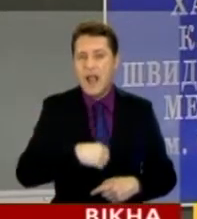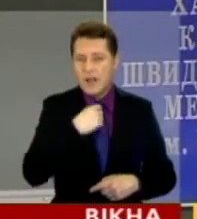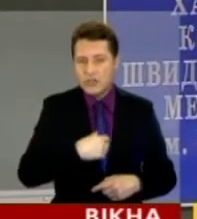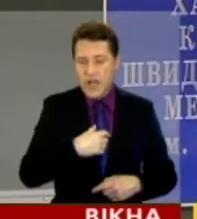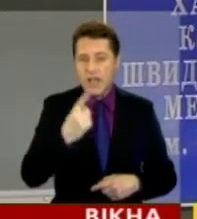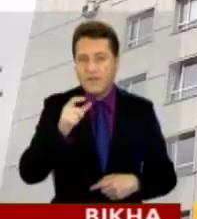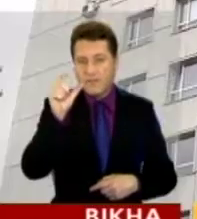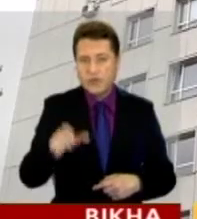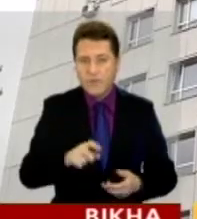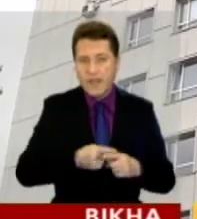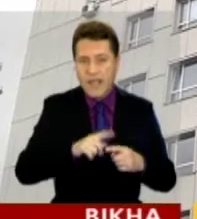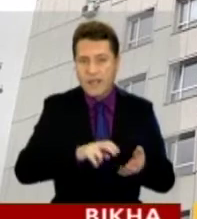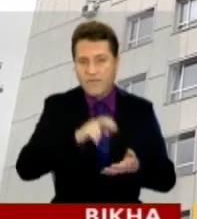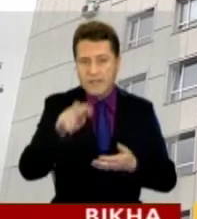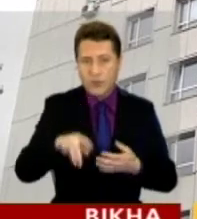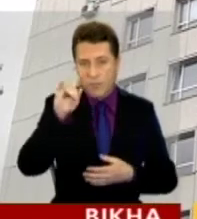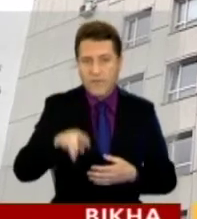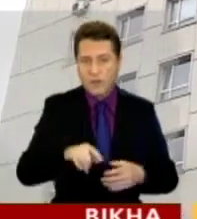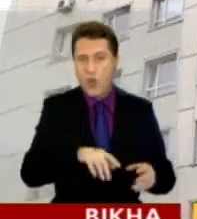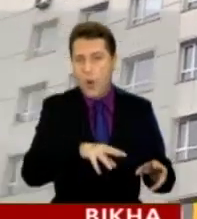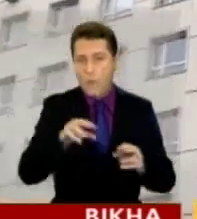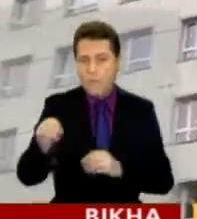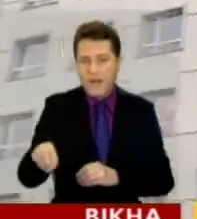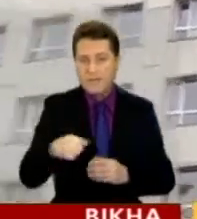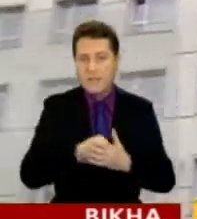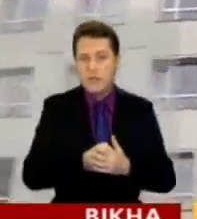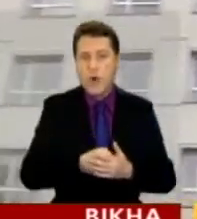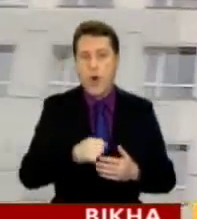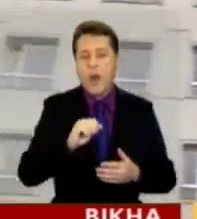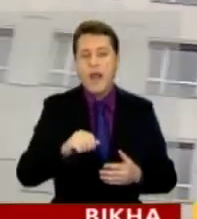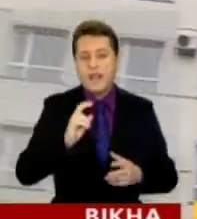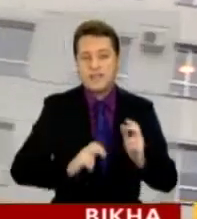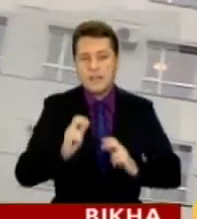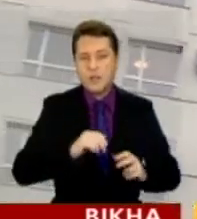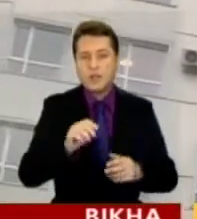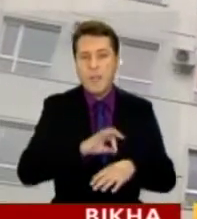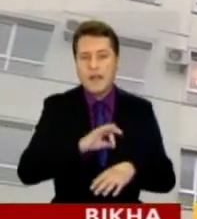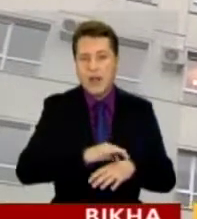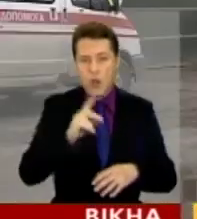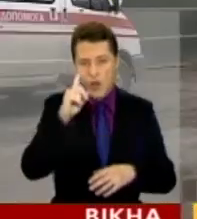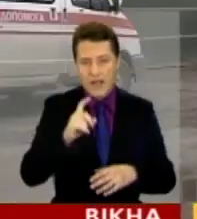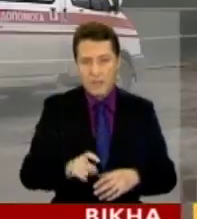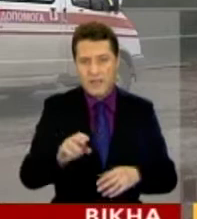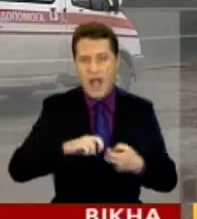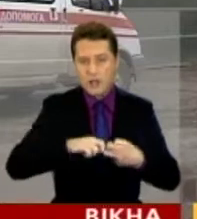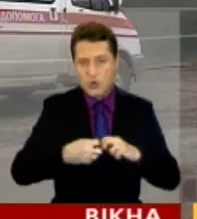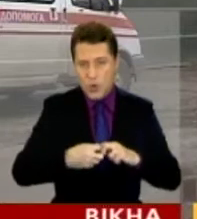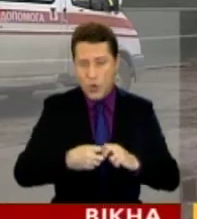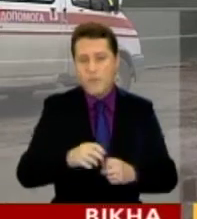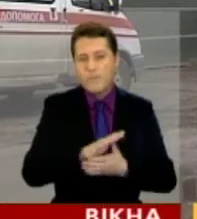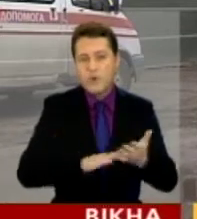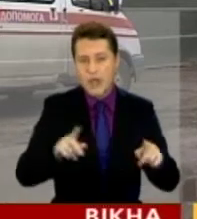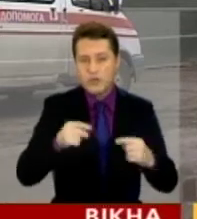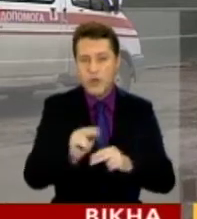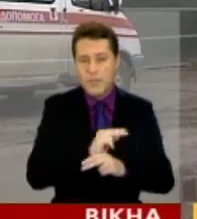чоловіка, який вистрибнув у вікно, сьогодні перевезли до місцевого інституту патології хребта і суглобів для подальшої реабілітації. У